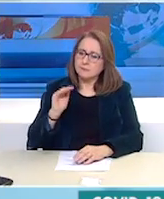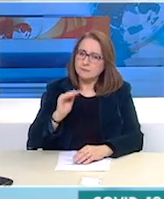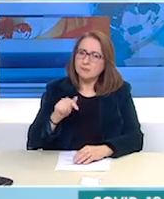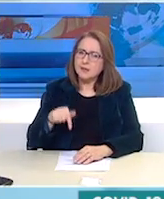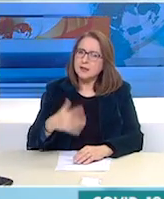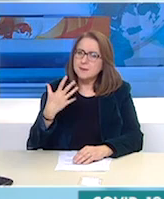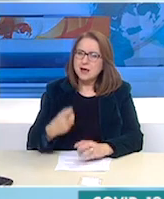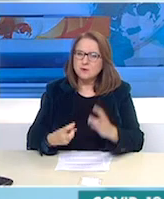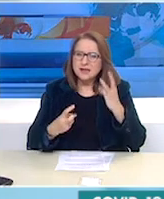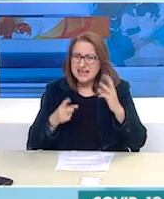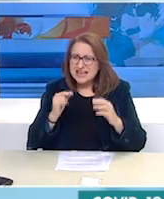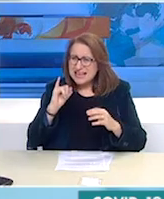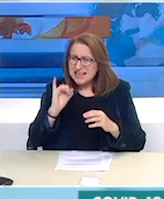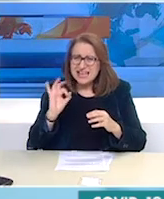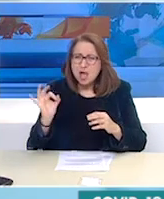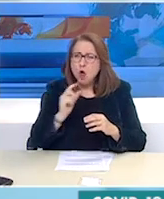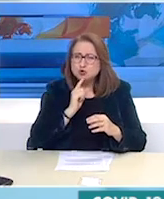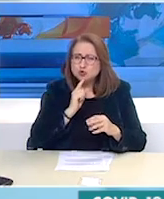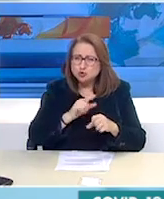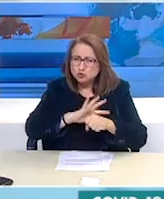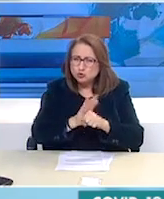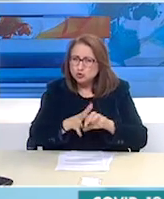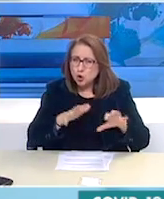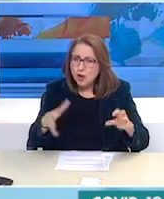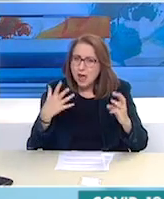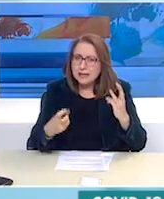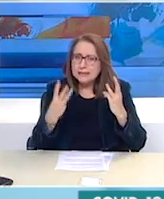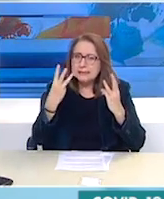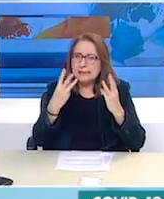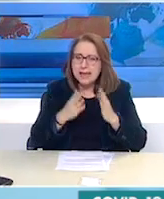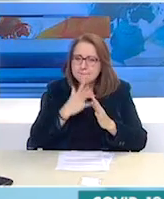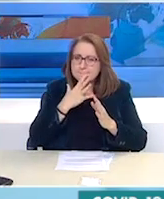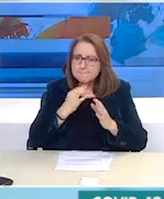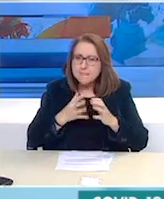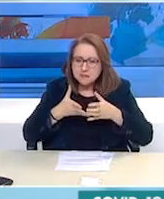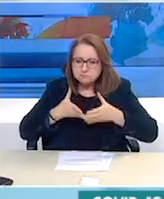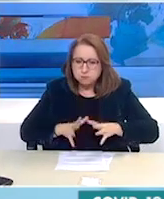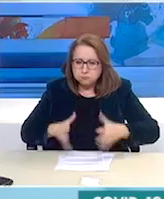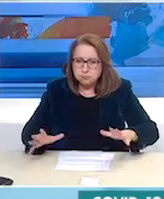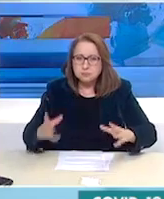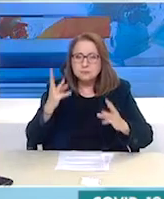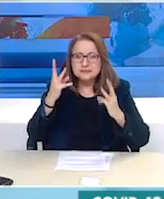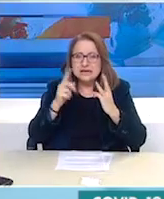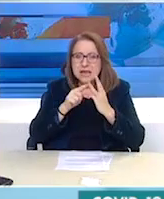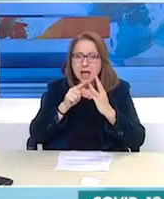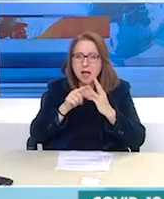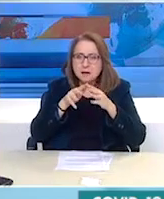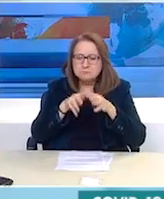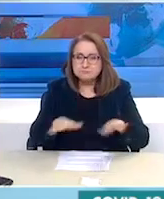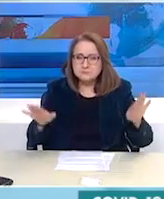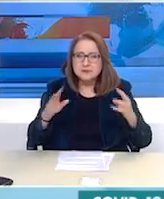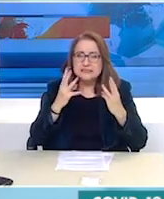ιού. Υπάρχει εικόνα για το αν κυκλοφορεί στην Ελλάδα ένας ή περισσότεροι τύποι και ποιες είναι οι διαφορές τους?